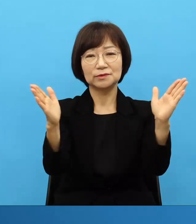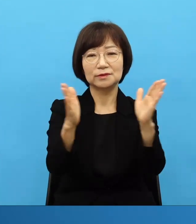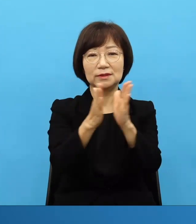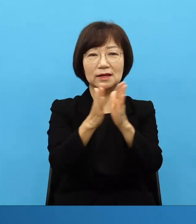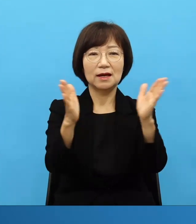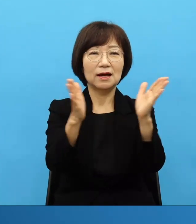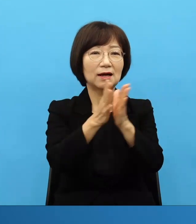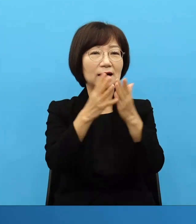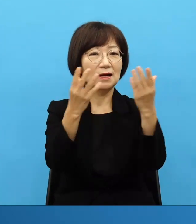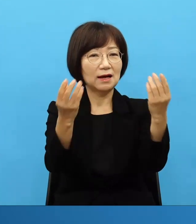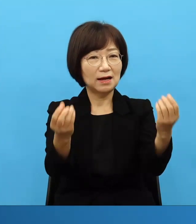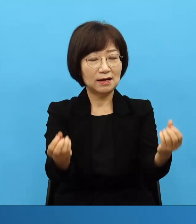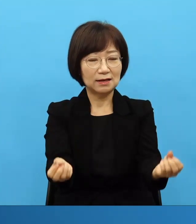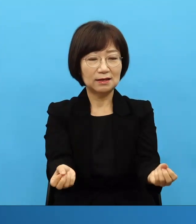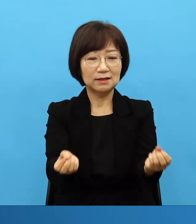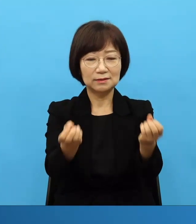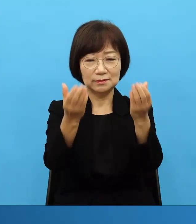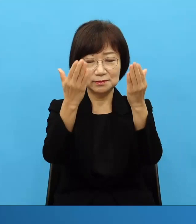할렐루야